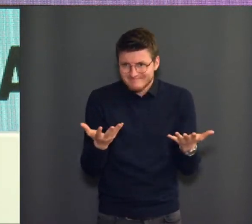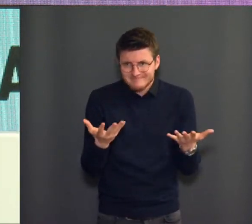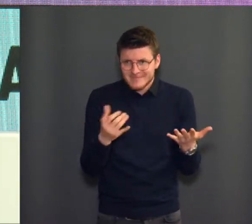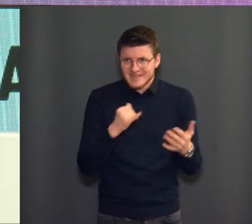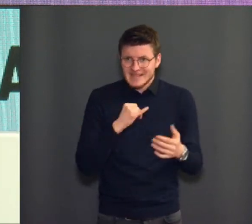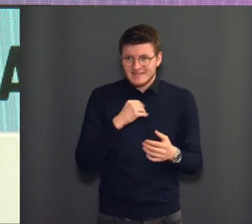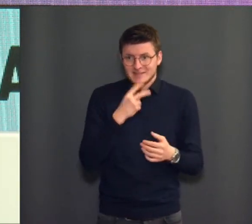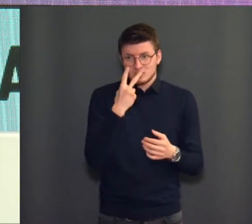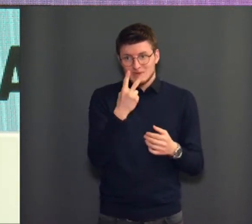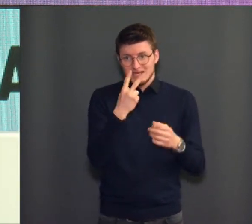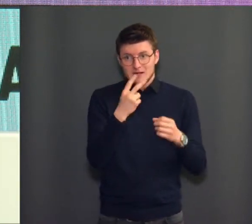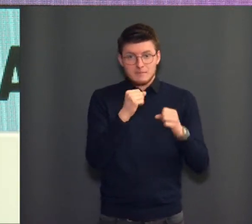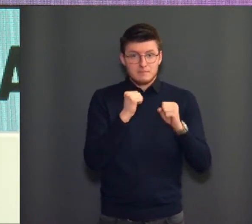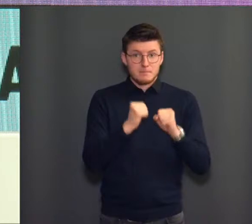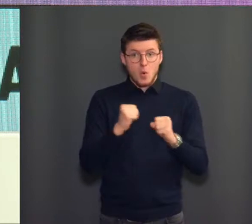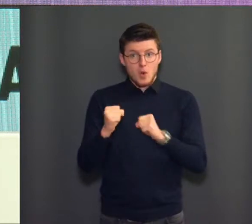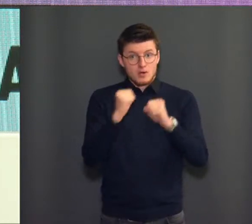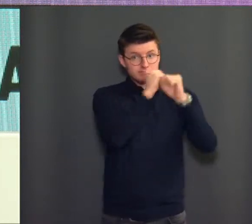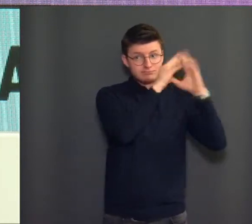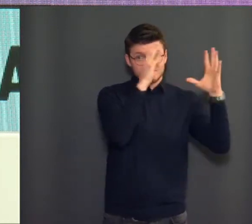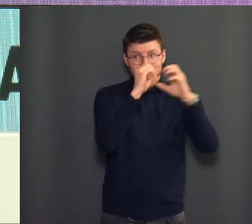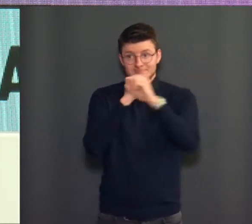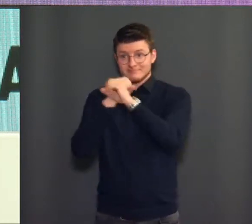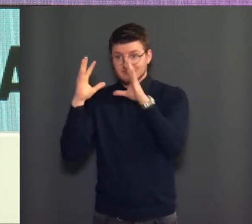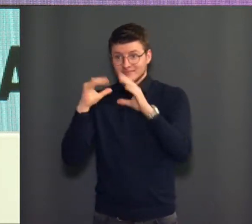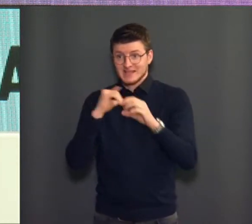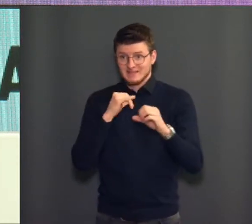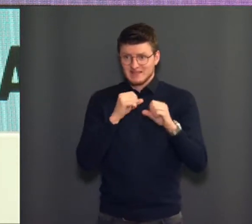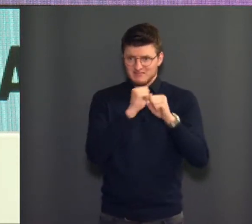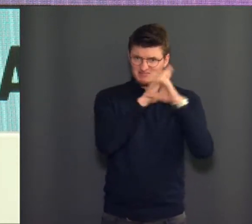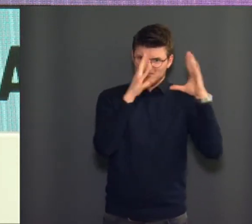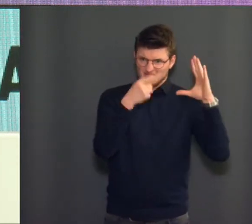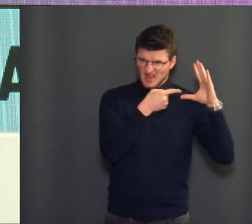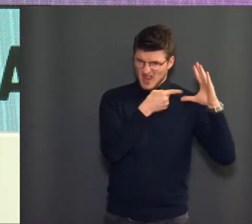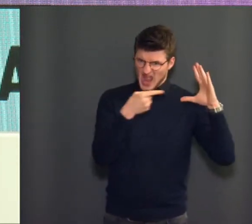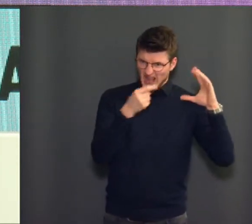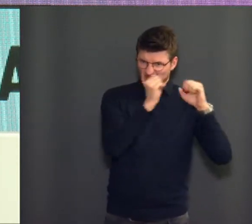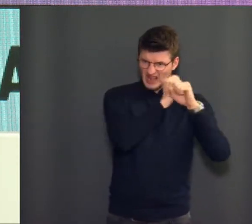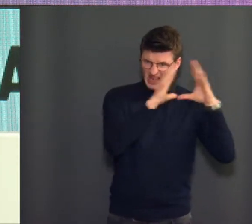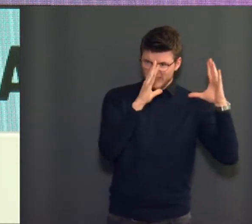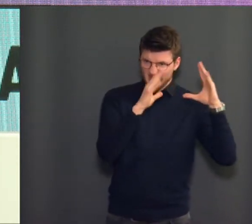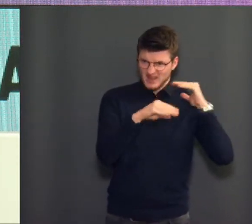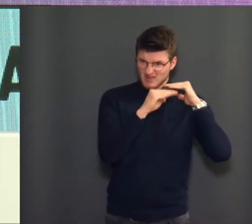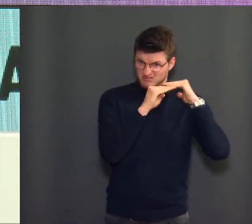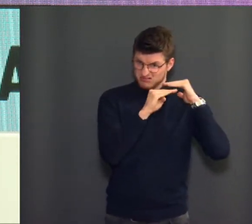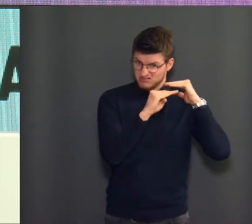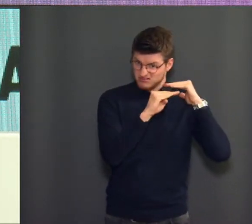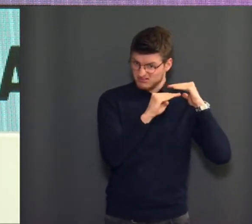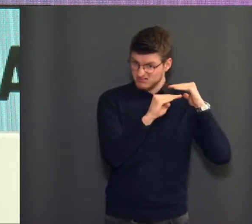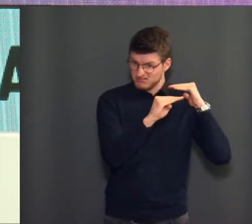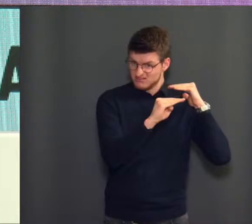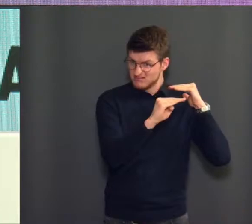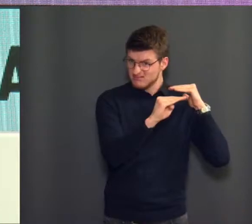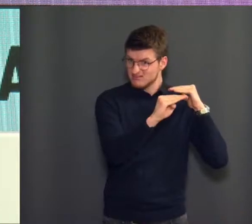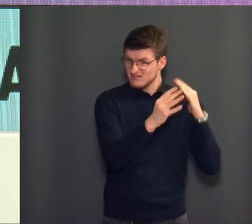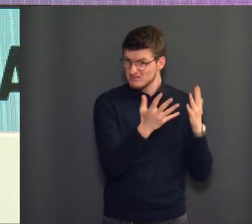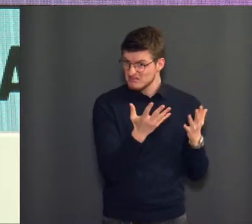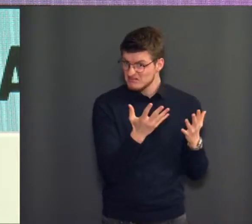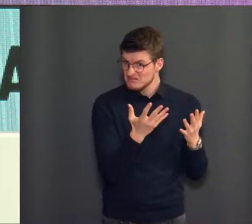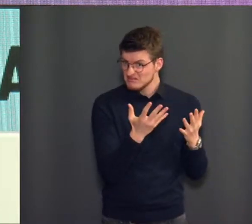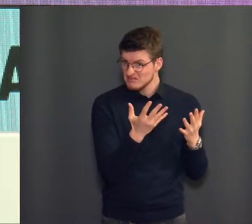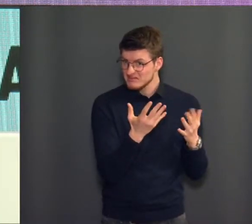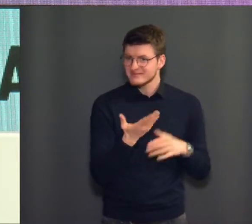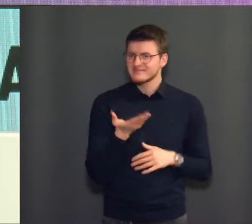scenario dat spreekt van een hoog plateau. Een plateau dat een stuk hoger is dan het plateau dat we gekend hebben na de 2e